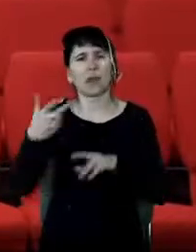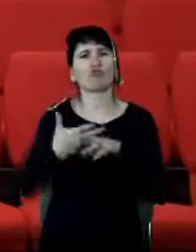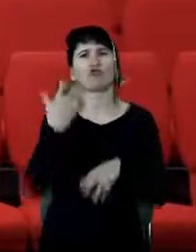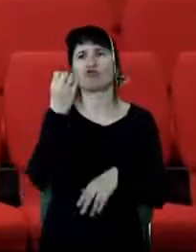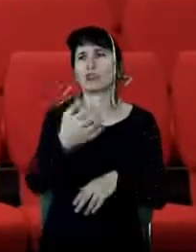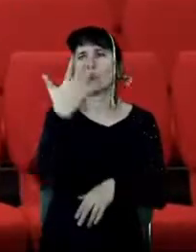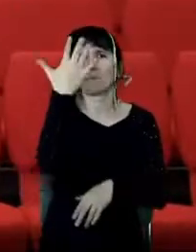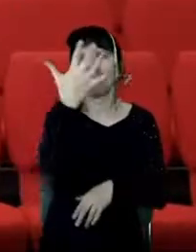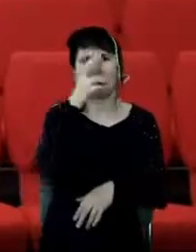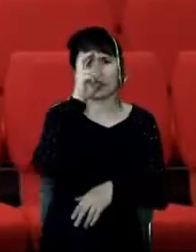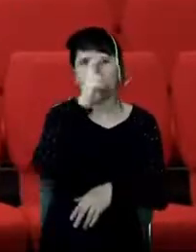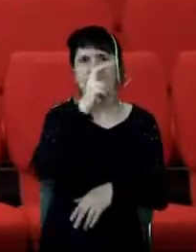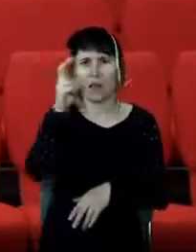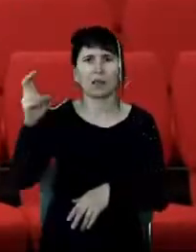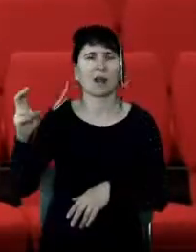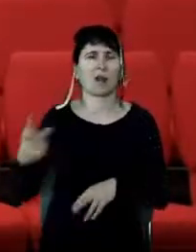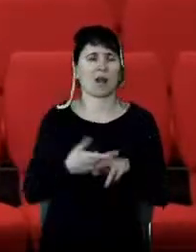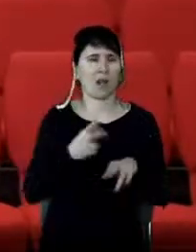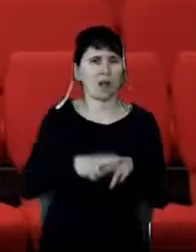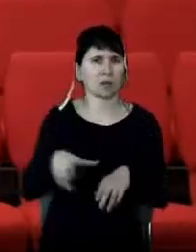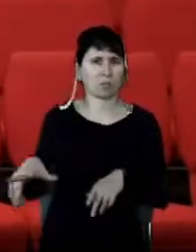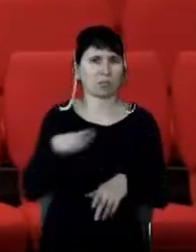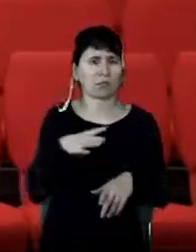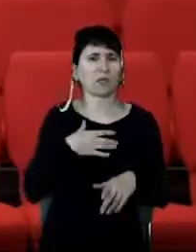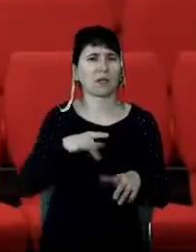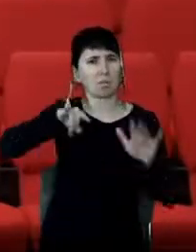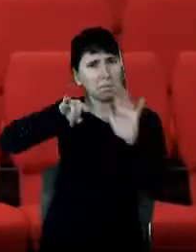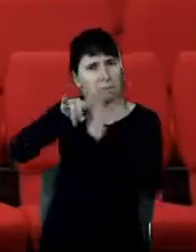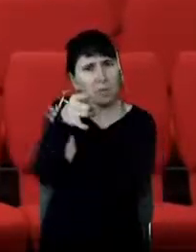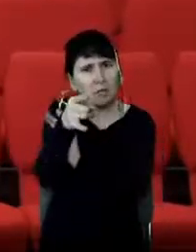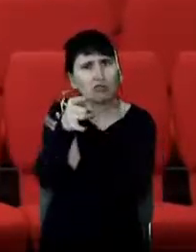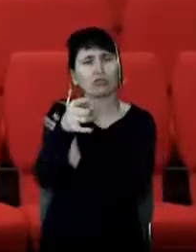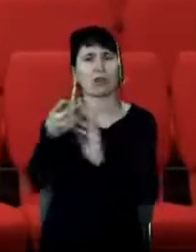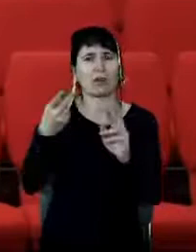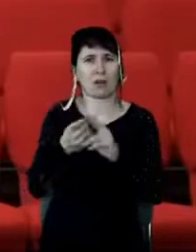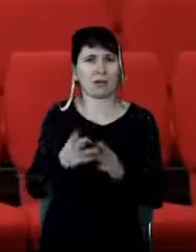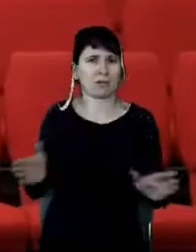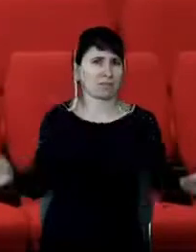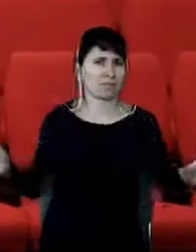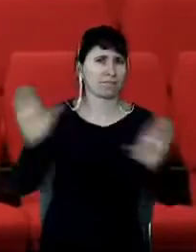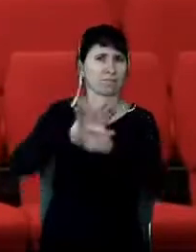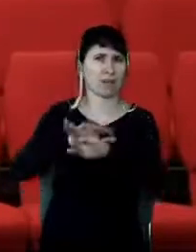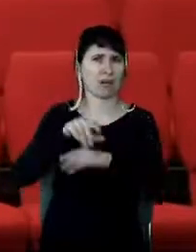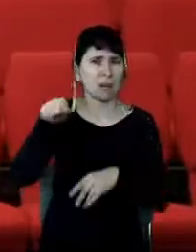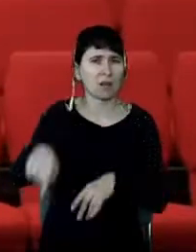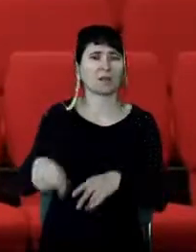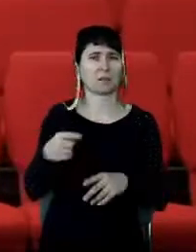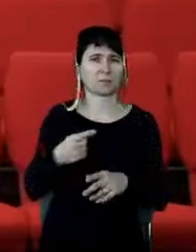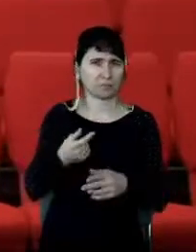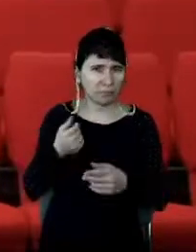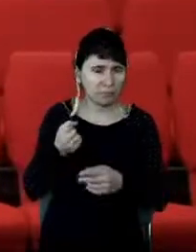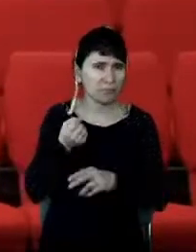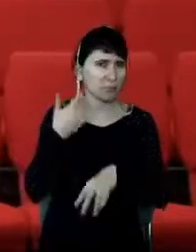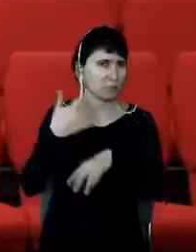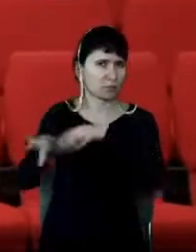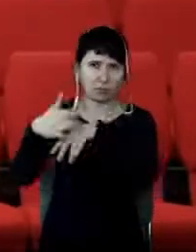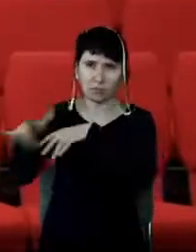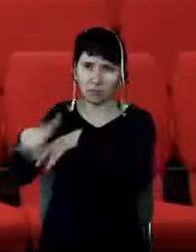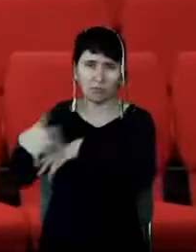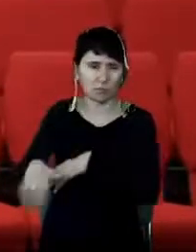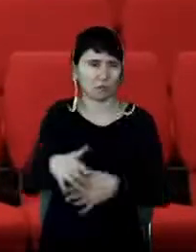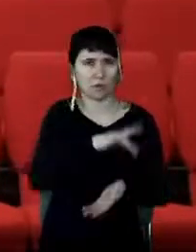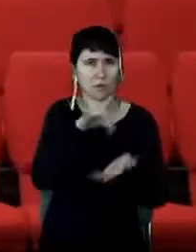печері. Різні перемоги були на шляху, але про одну із них, про місто Єрихон, я хотів би чуть подумати